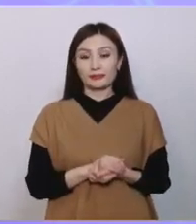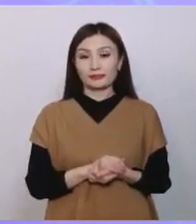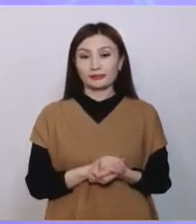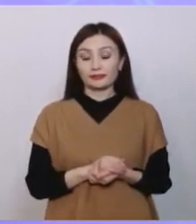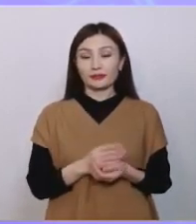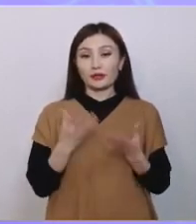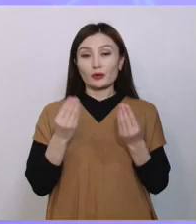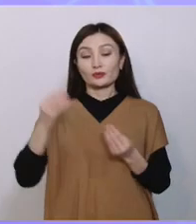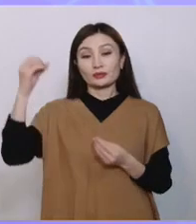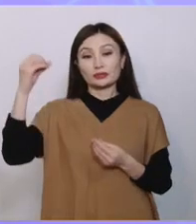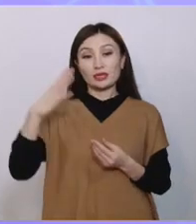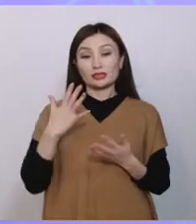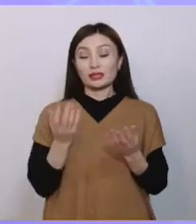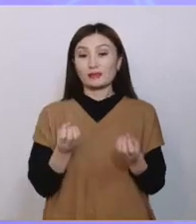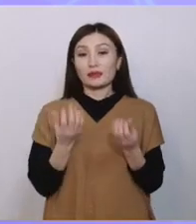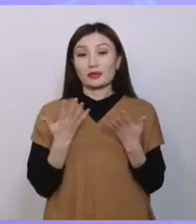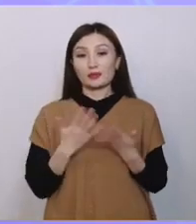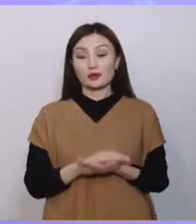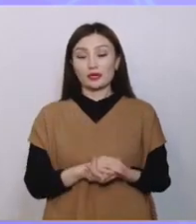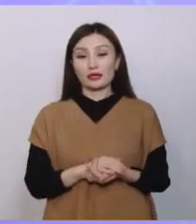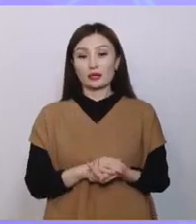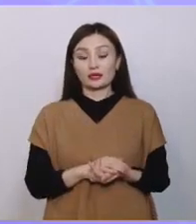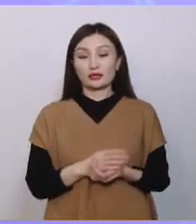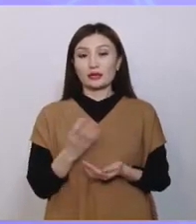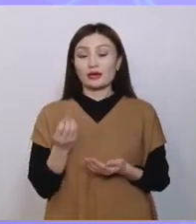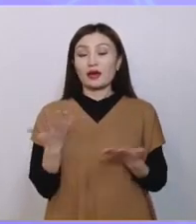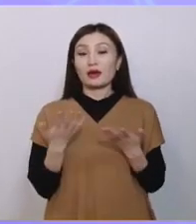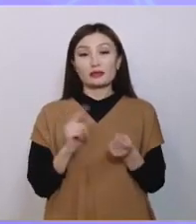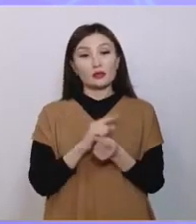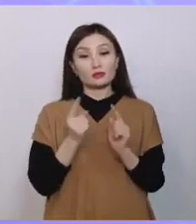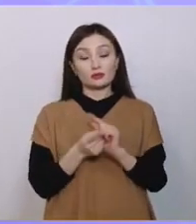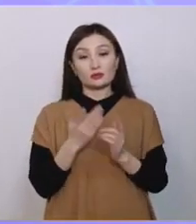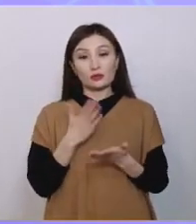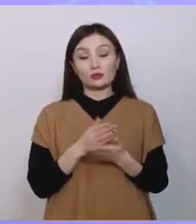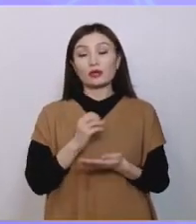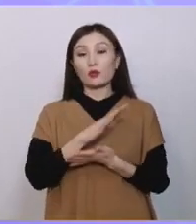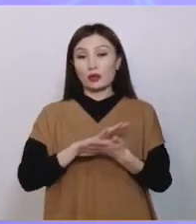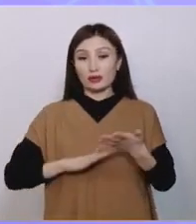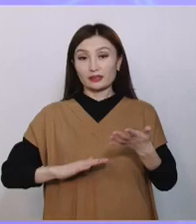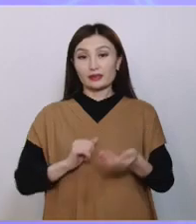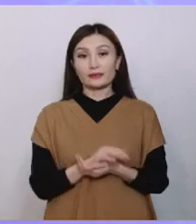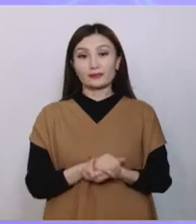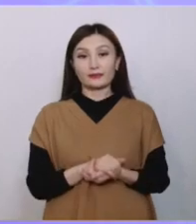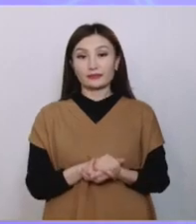Күн жарқырап тиіп тұрат. Дағы қандай өзгерулер бар? Улантқыла.